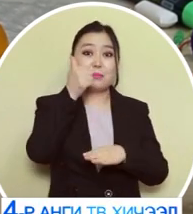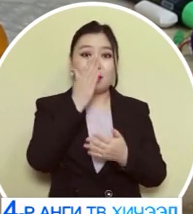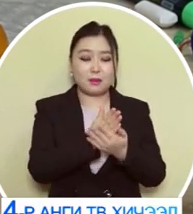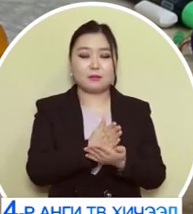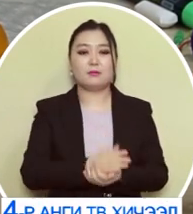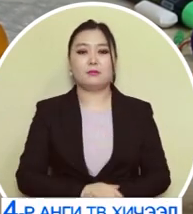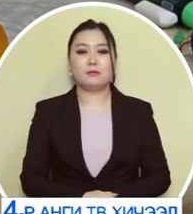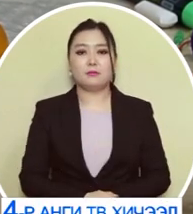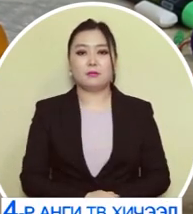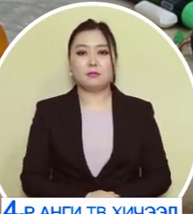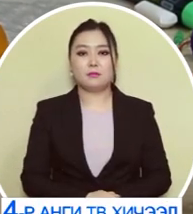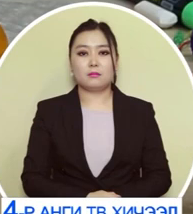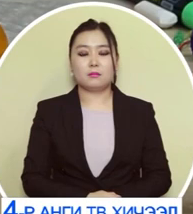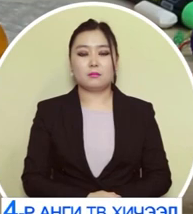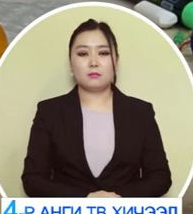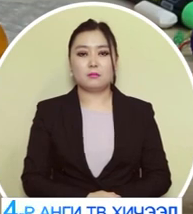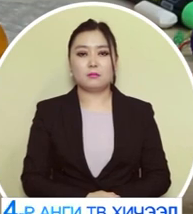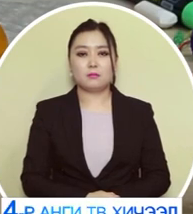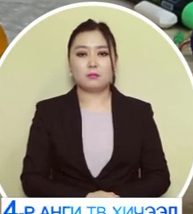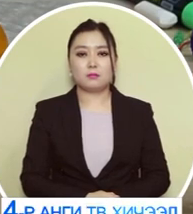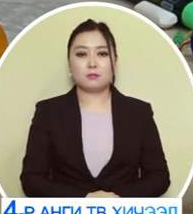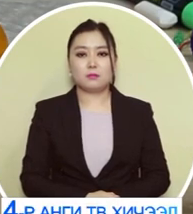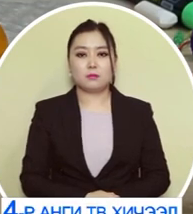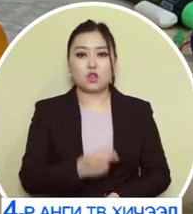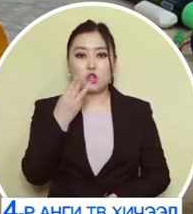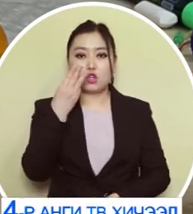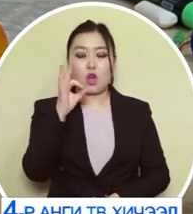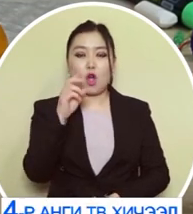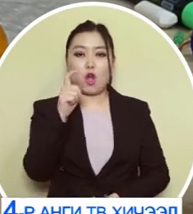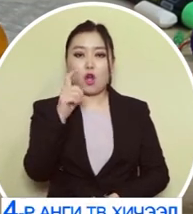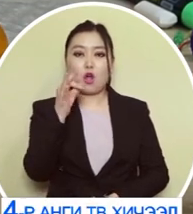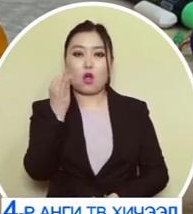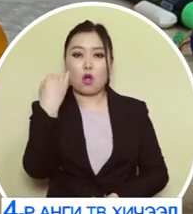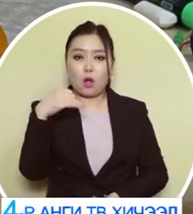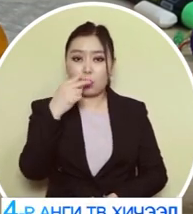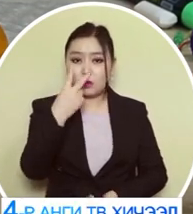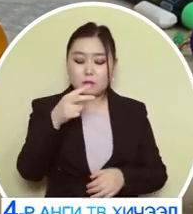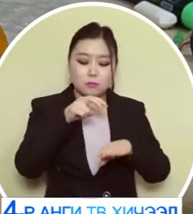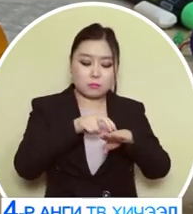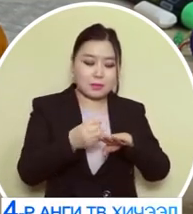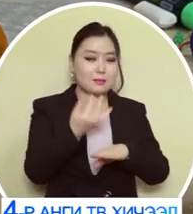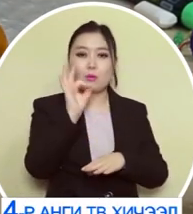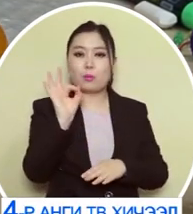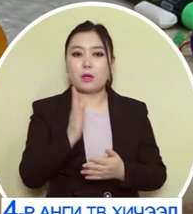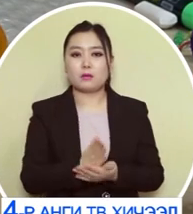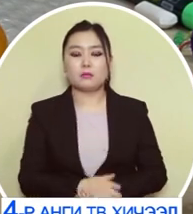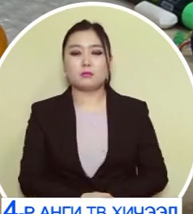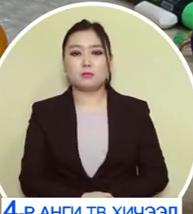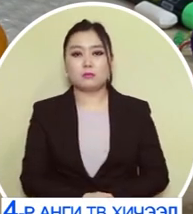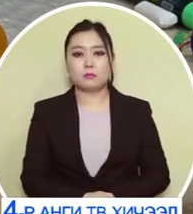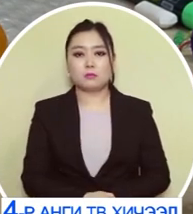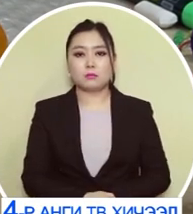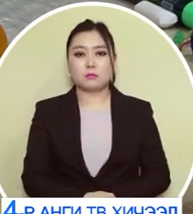Жанып тұр. Былай қарай қоя берейік. Енді борды көрейік. Жанбады.